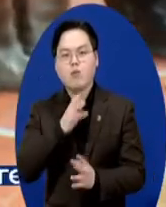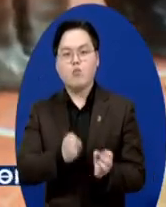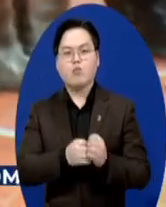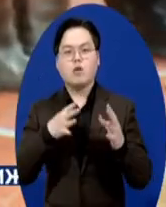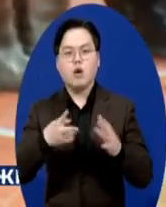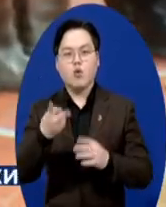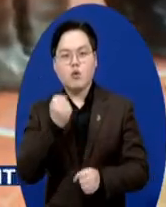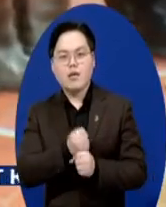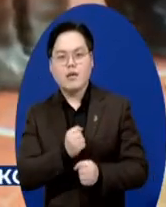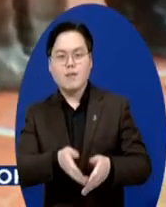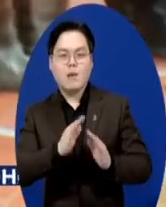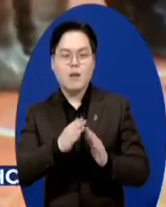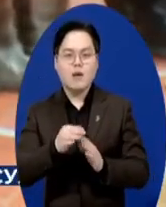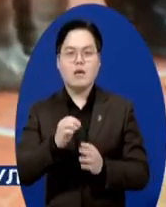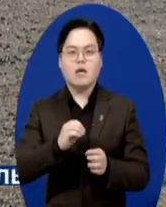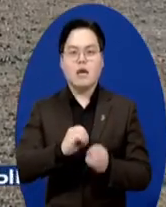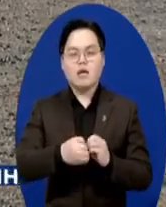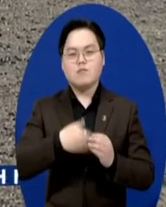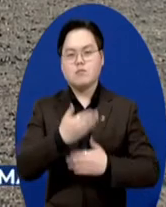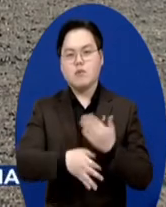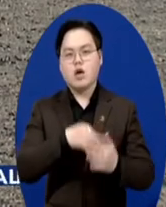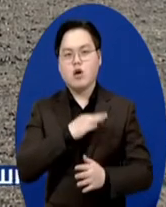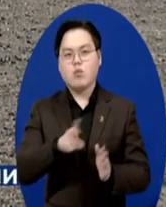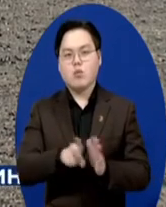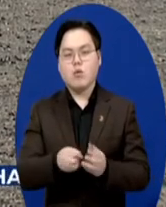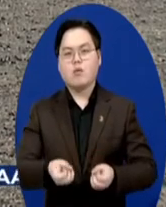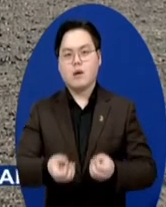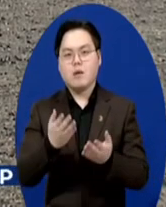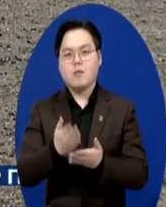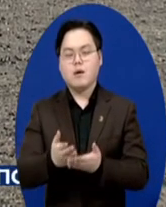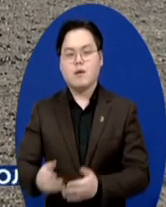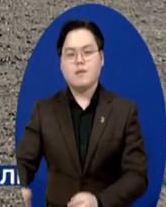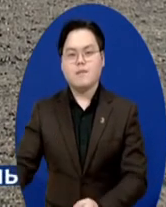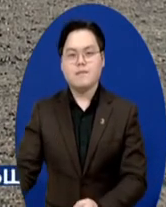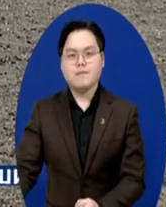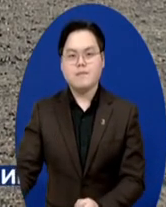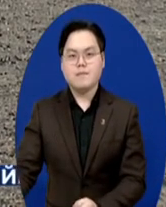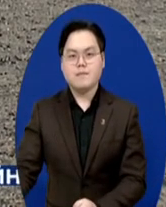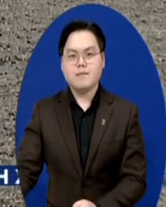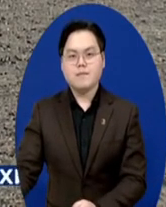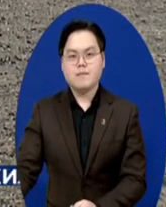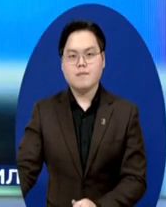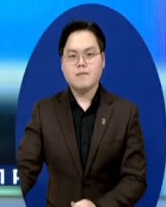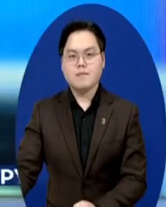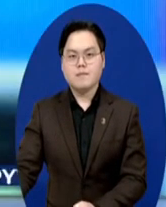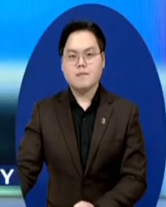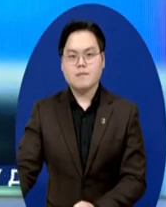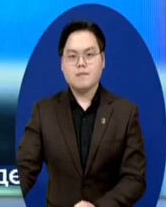бүтээн байгуулалтын ажлуудыг хэрэгжүүлэх боломж бүрдэж байгаа ч онцолж байсан юм а.